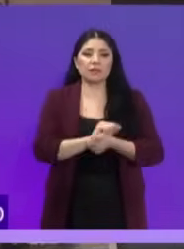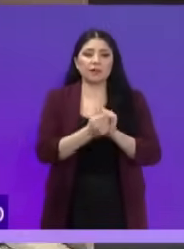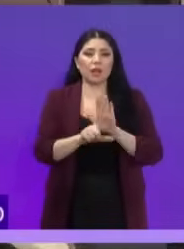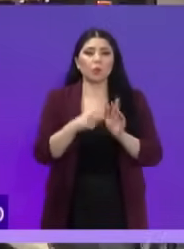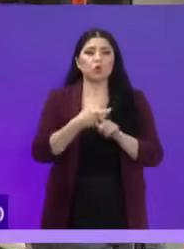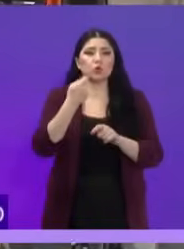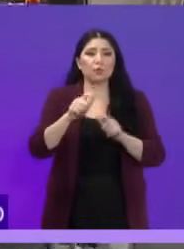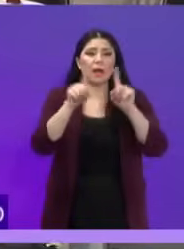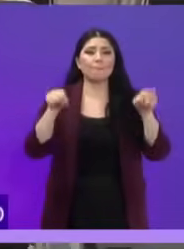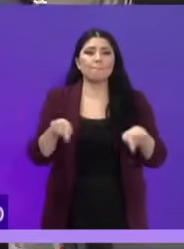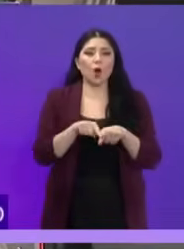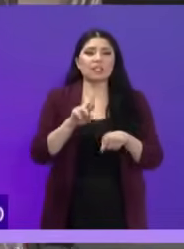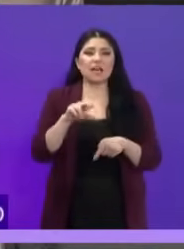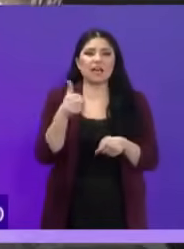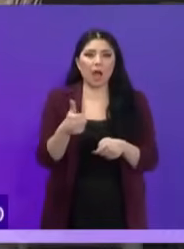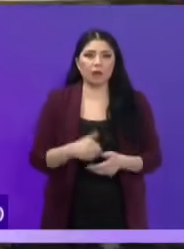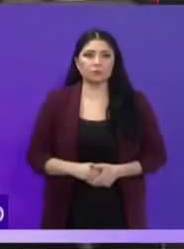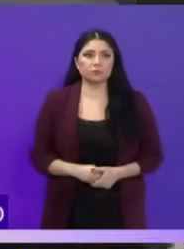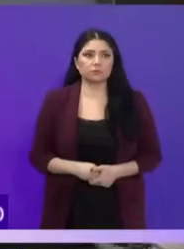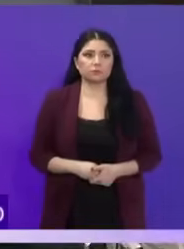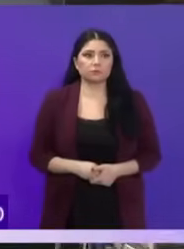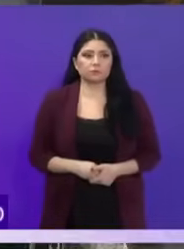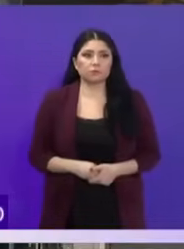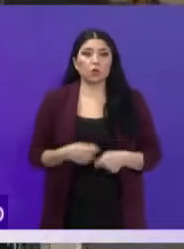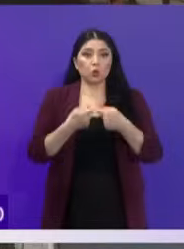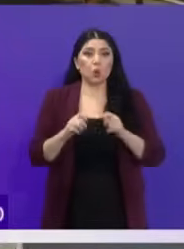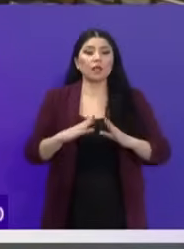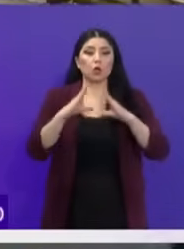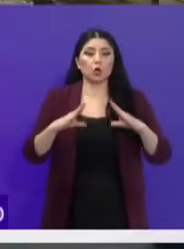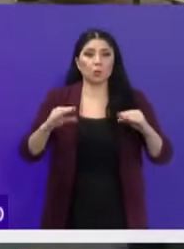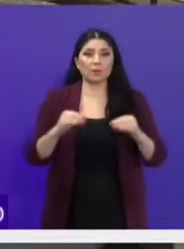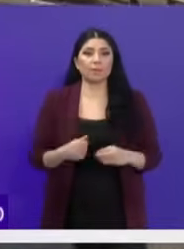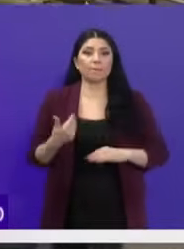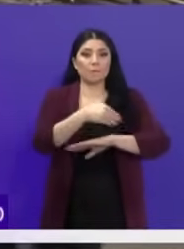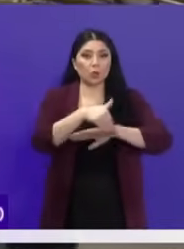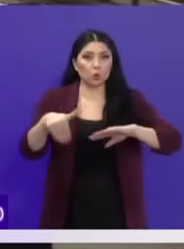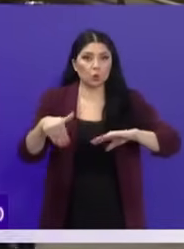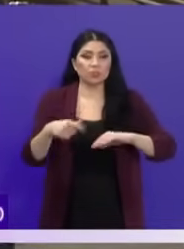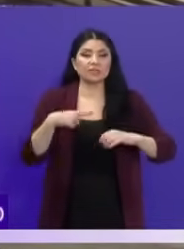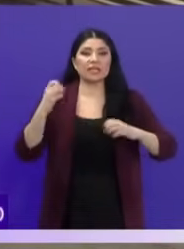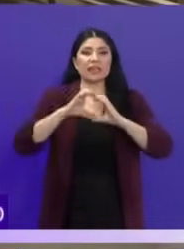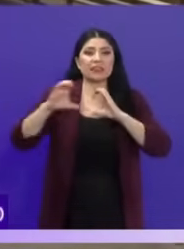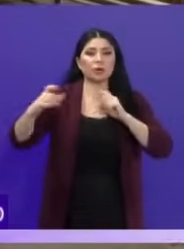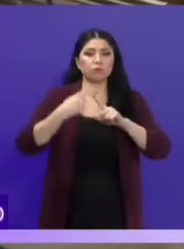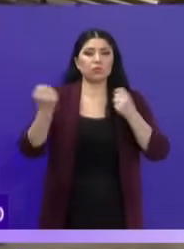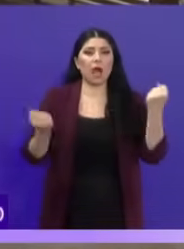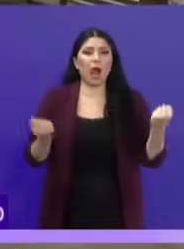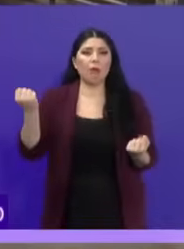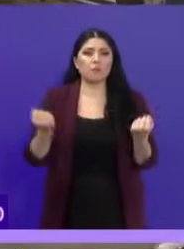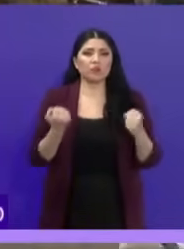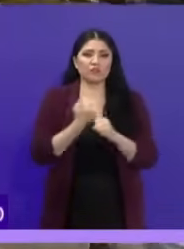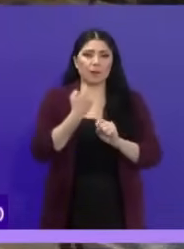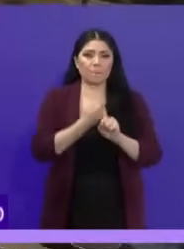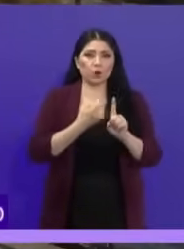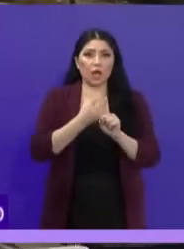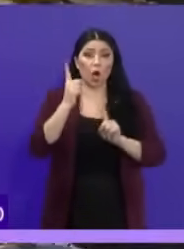scumpirile polițelor RCA. Au scos așadar în toată țara, pe șosele, tiruri și camioane și protestează